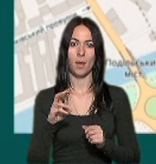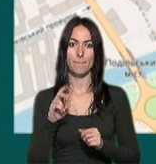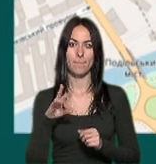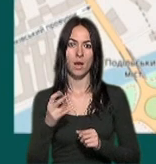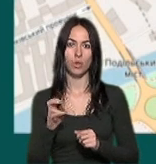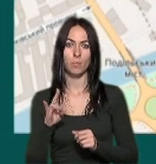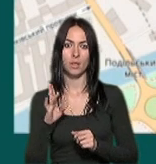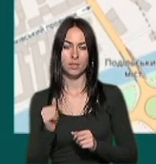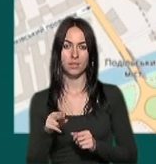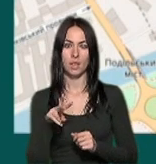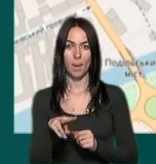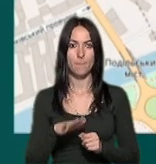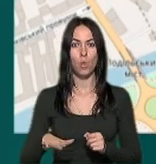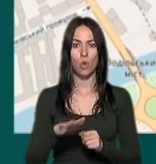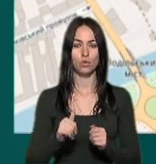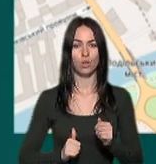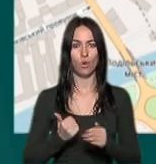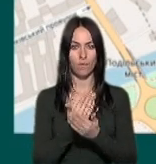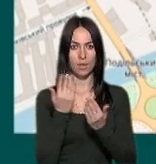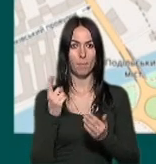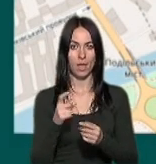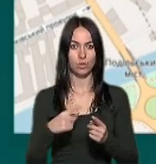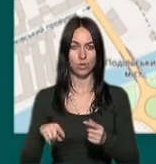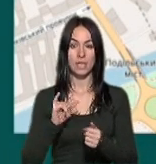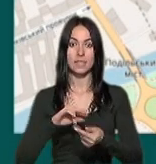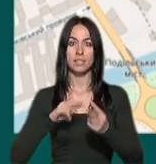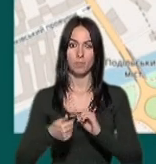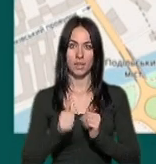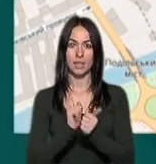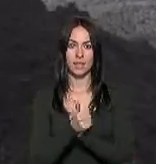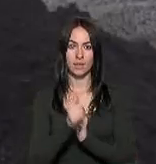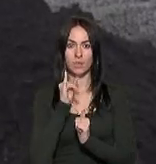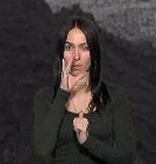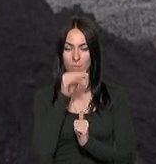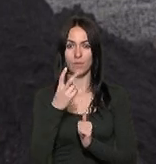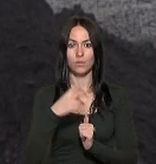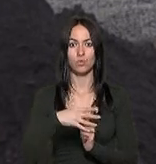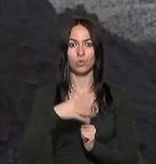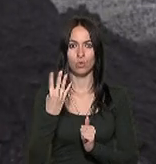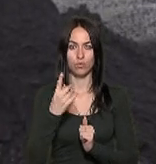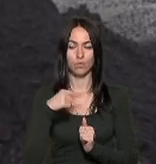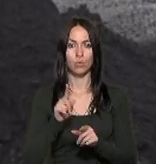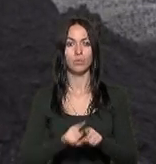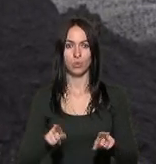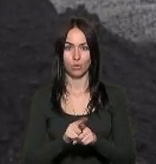Подільський та площа Героїв Небесної Сотні. Змінив маршрути 244-й автобус.